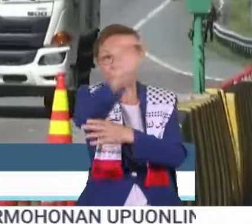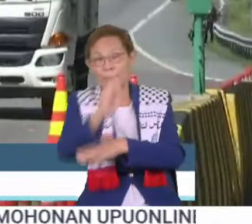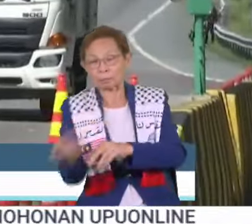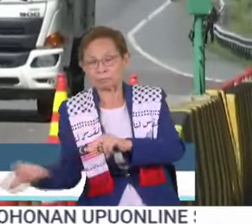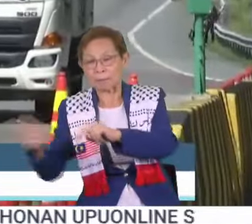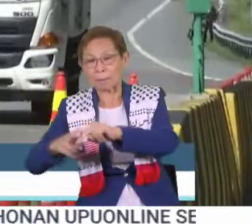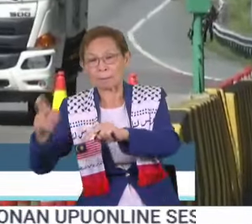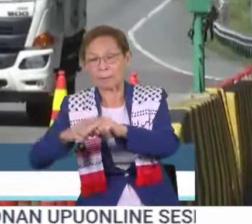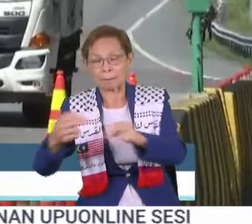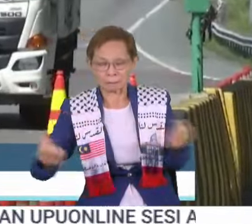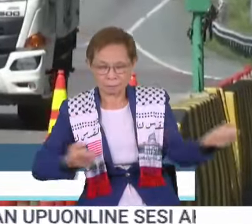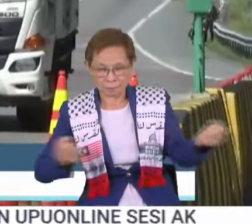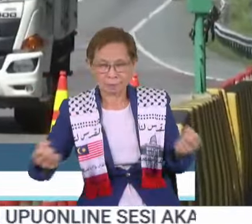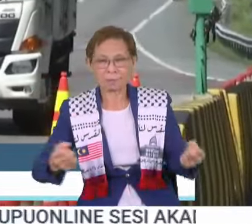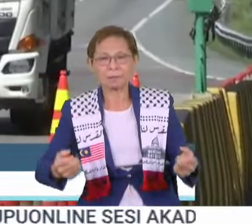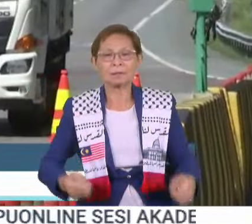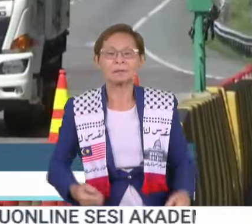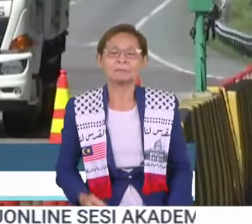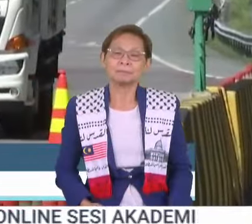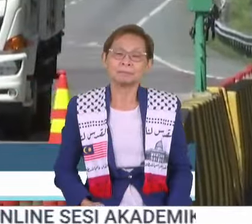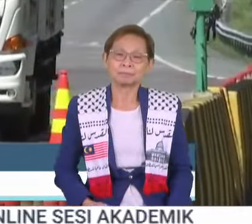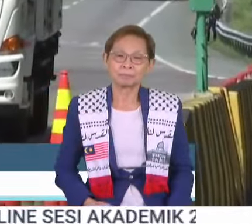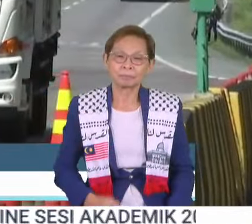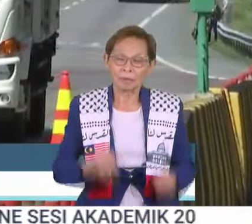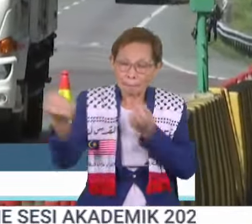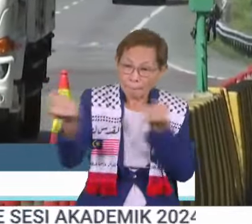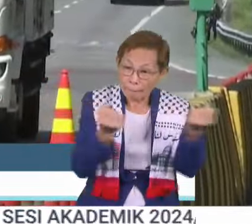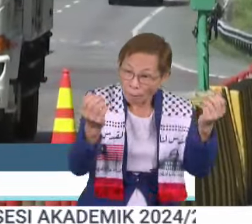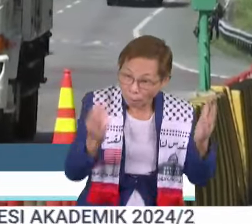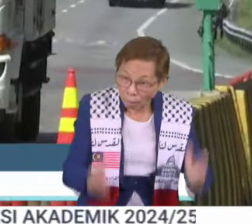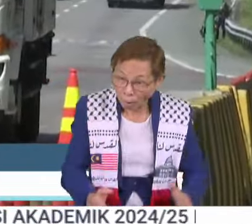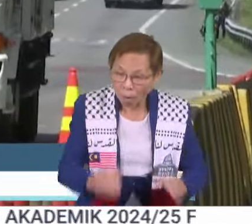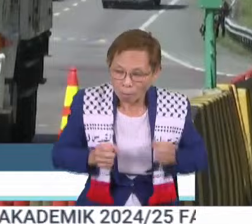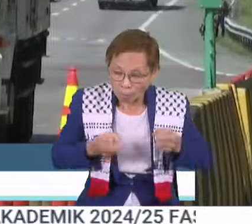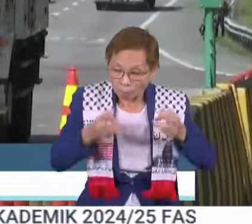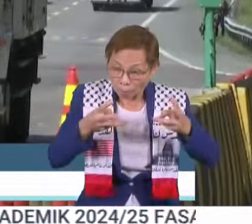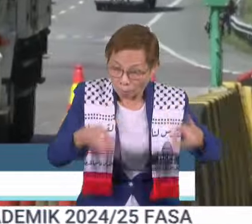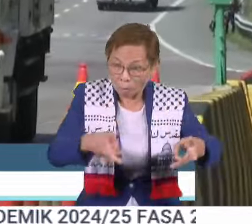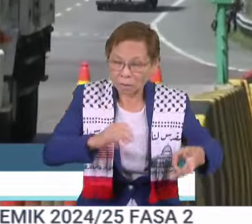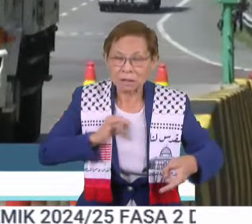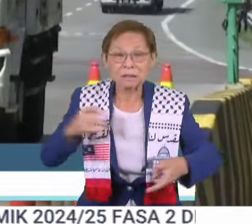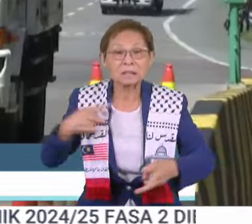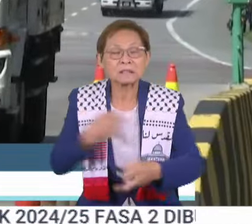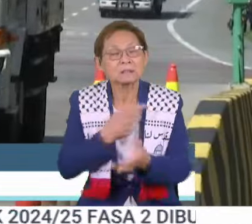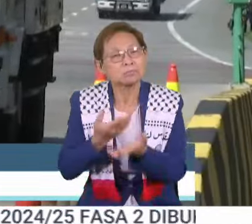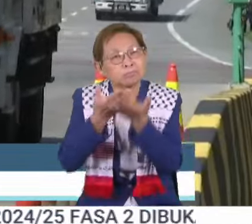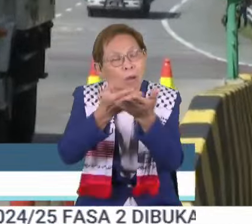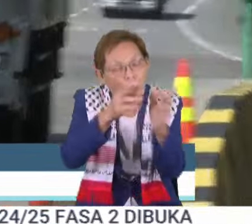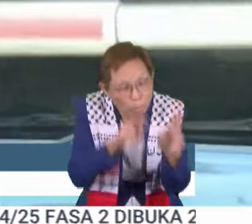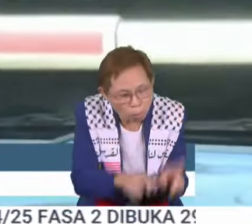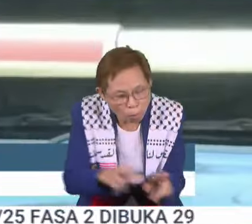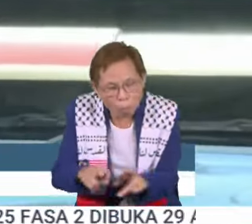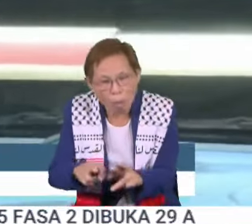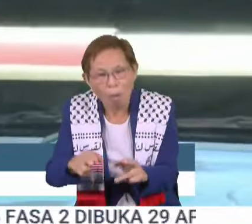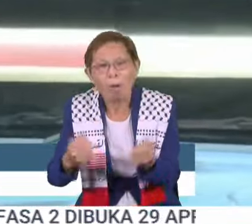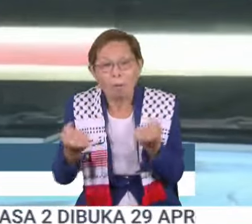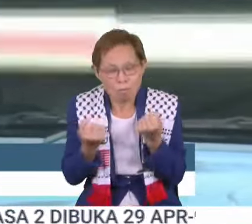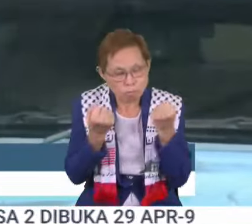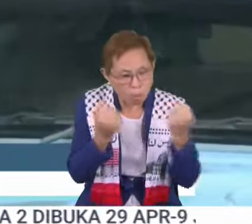lah peningkatan. Adalah dengan ini, pengguna lebuh raya kita sarankan untuk merancang perjalanan